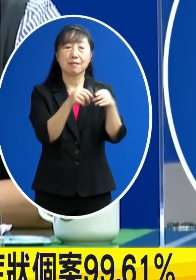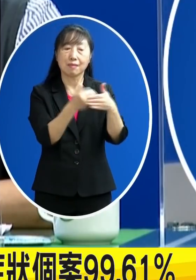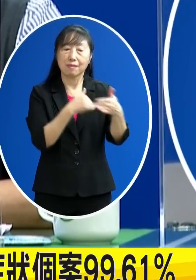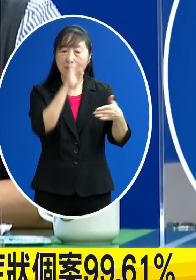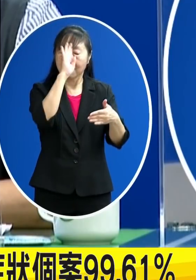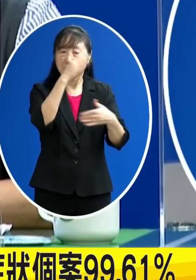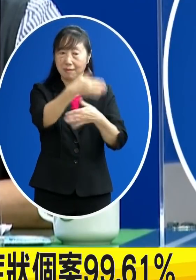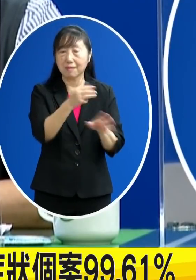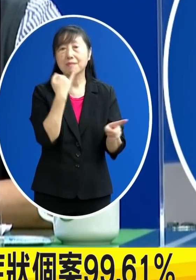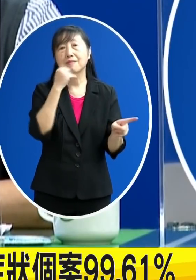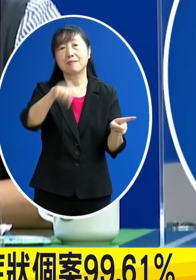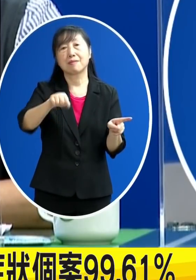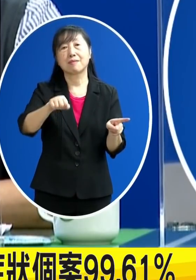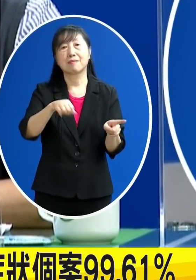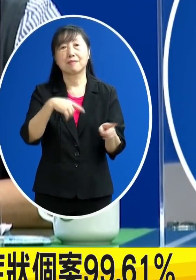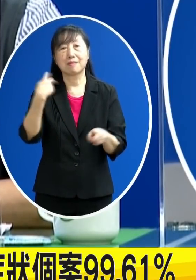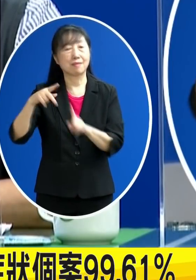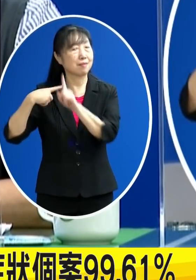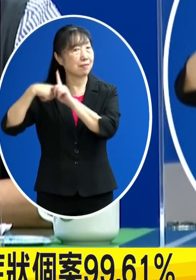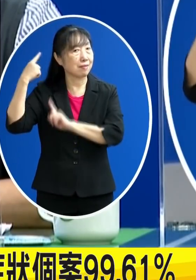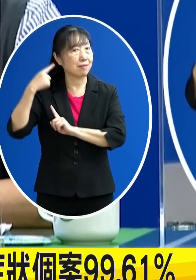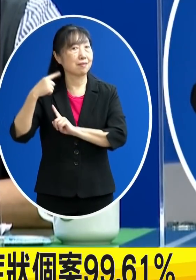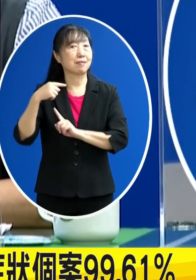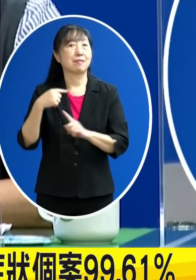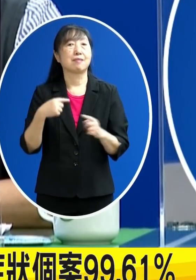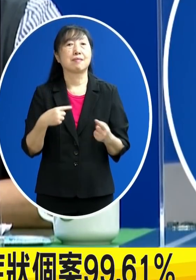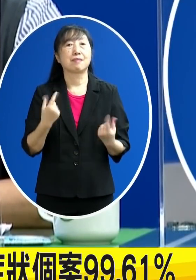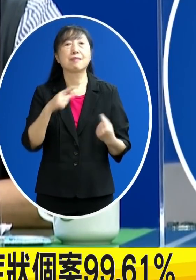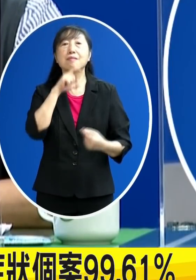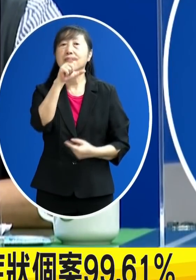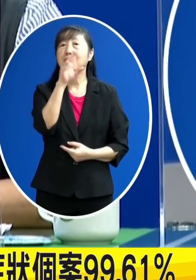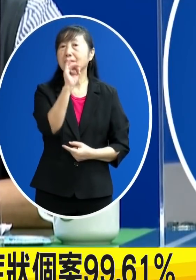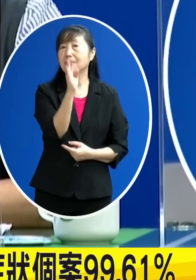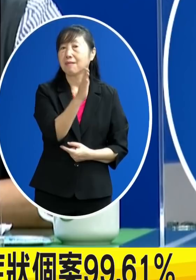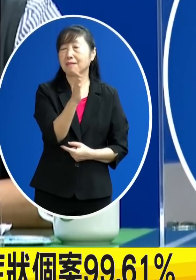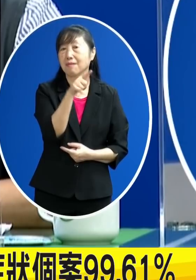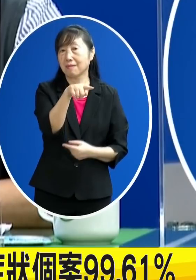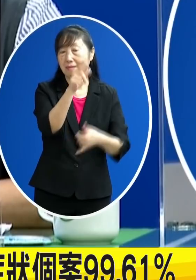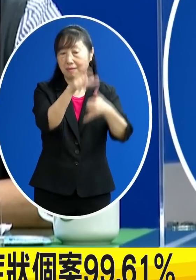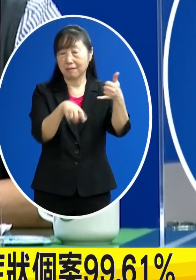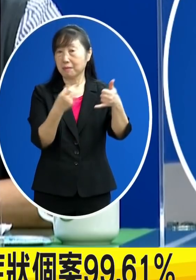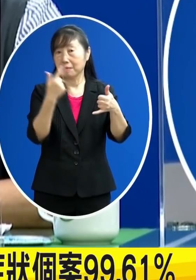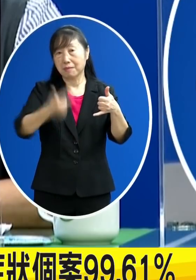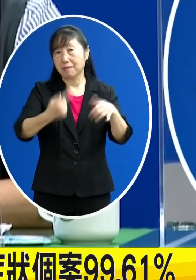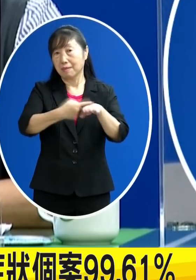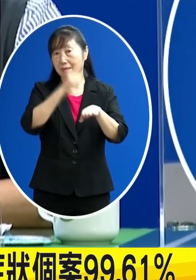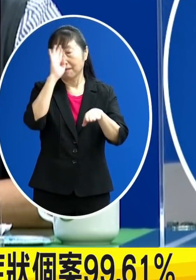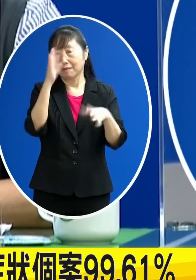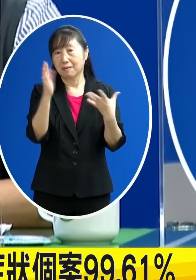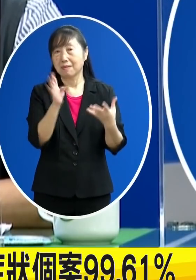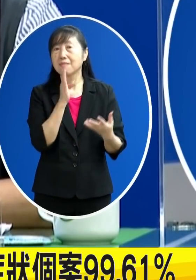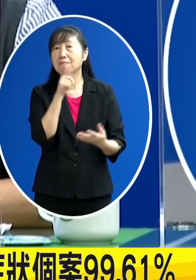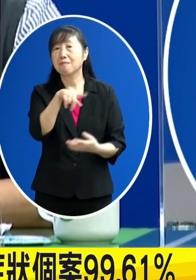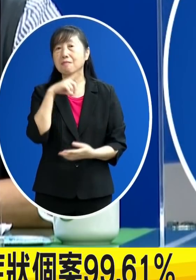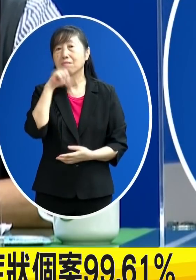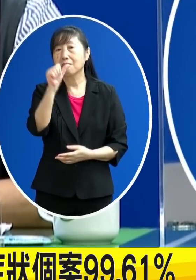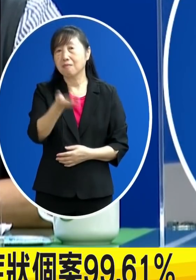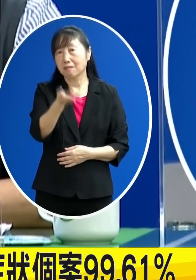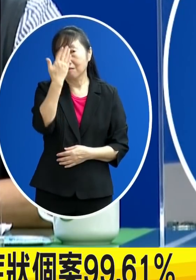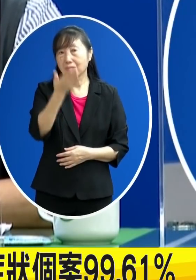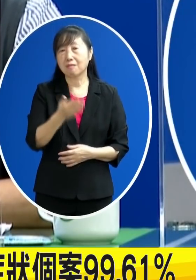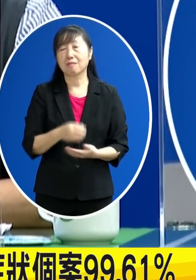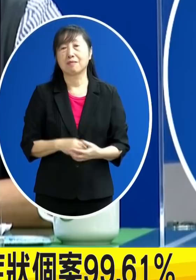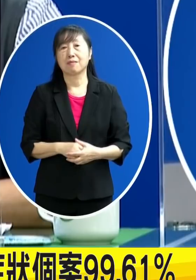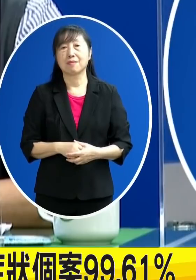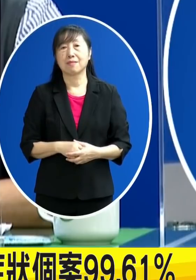治疗。分别有高血压的病史，那60多岁的这一位是没有慢性病史，不过他年纪是在65岁以上，